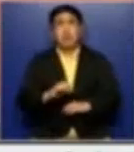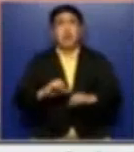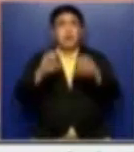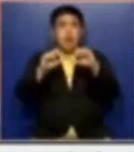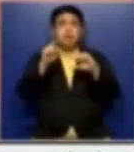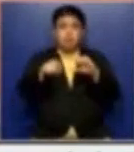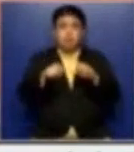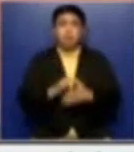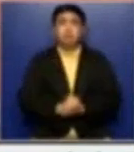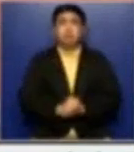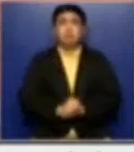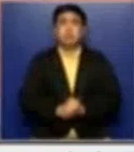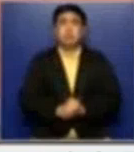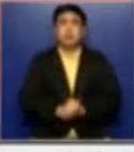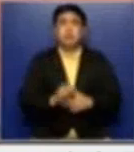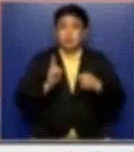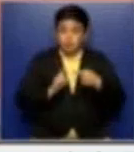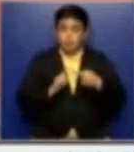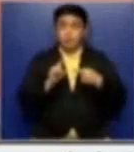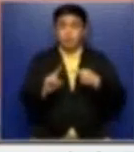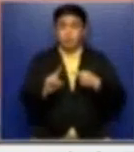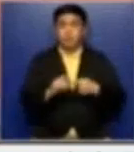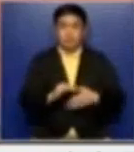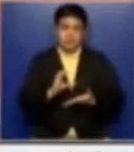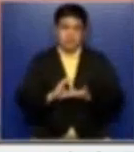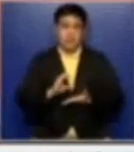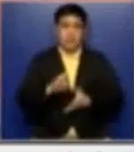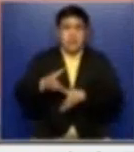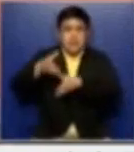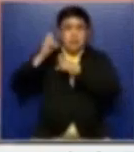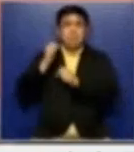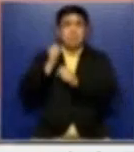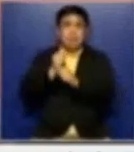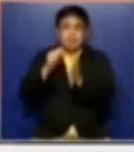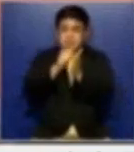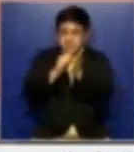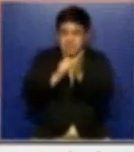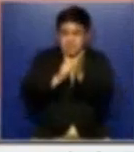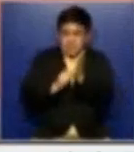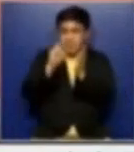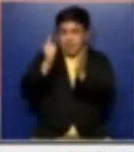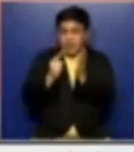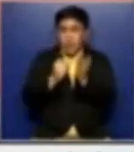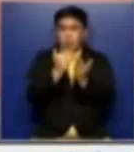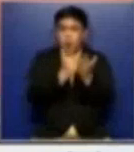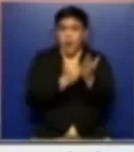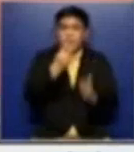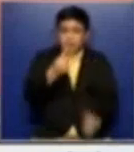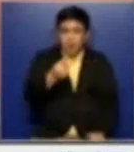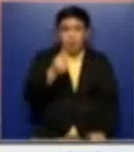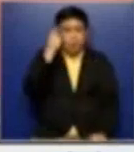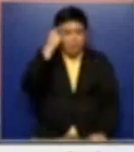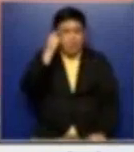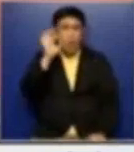กครับ1เอางบนี้กลับไปทำใหม่ในวาระ2ก็ได้ครับเชื่อว่าท่านผ่านอยู่